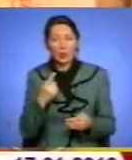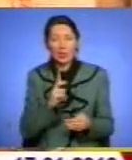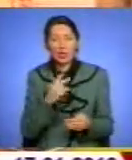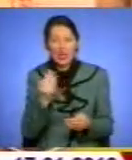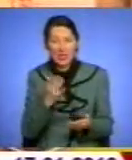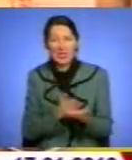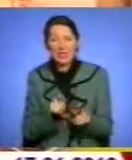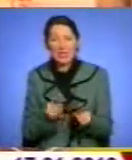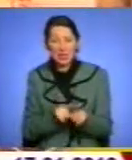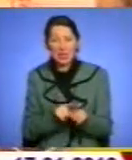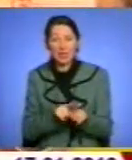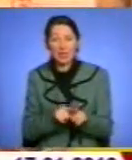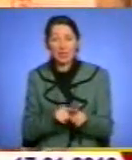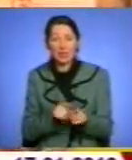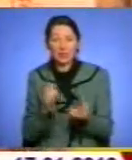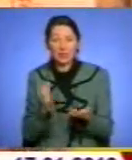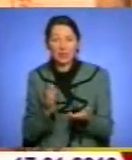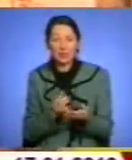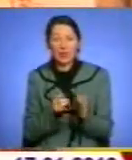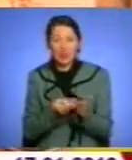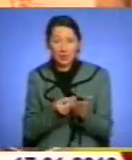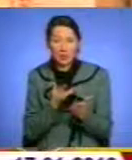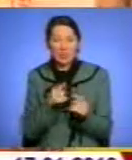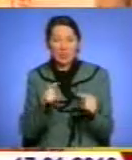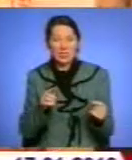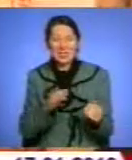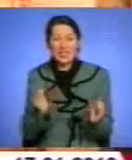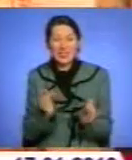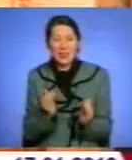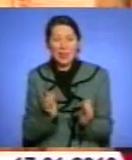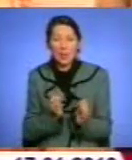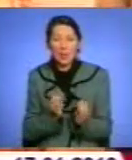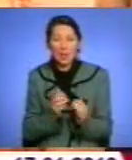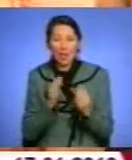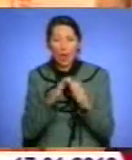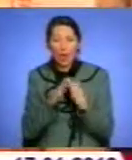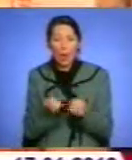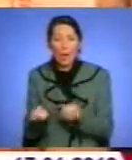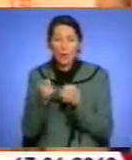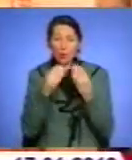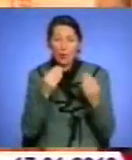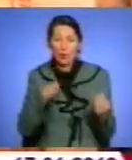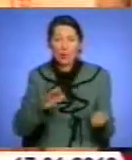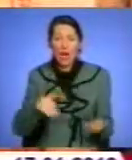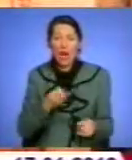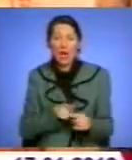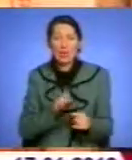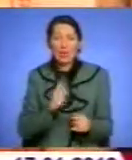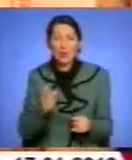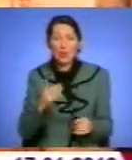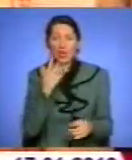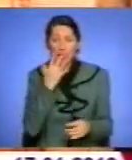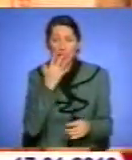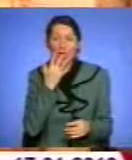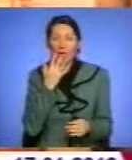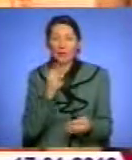раритети, не тримати їх вдома, приносити їх в музей. Хай це стає державним, хай це стає